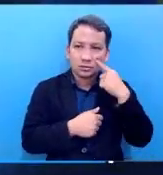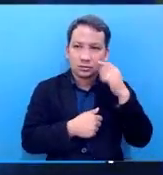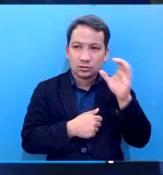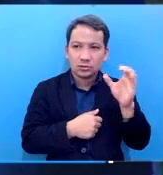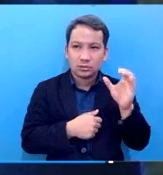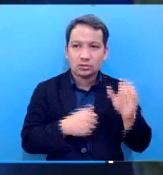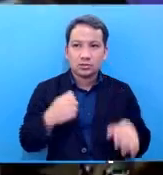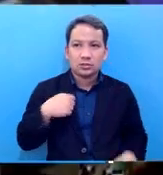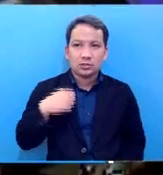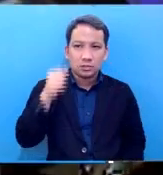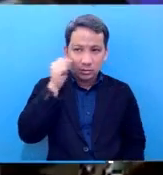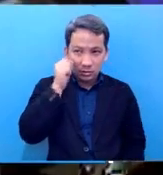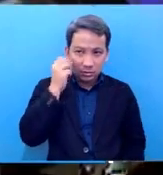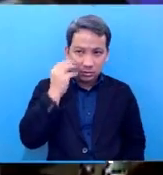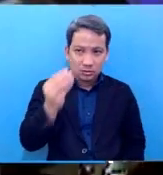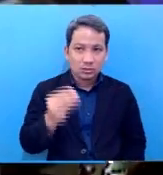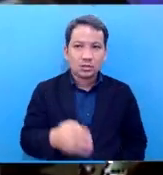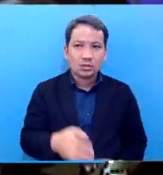Arcy Muñoz.